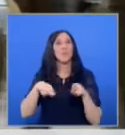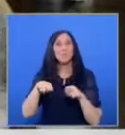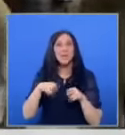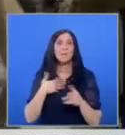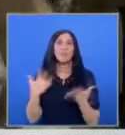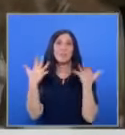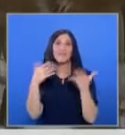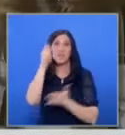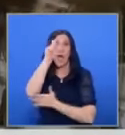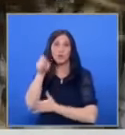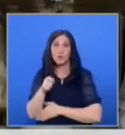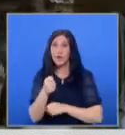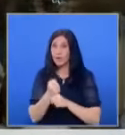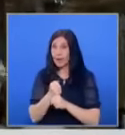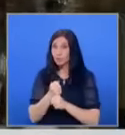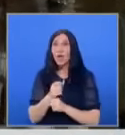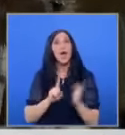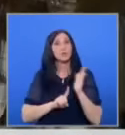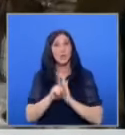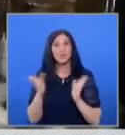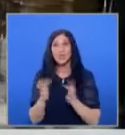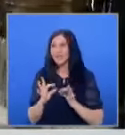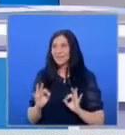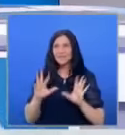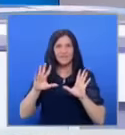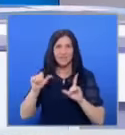а резултатите ще станат ясни до 9 юни.